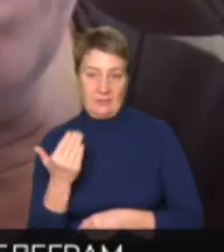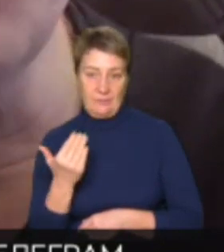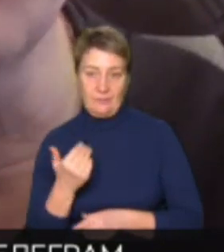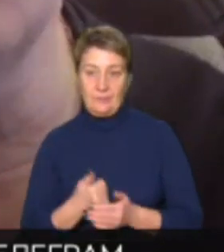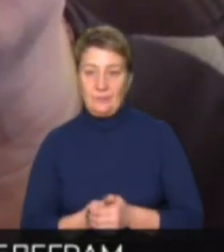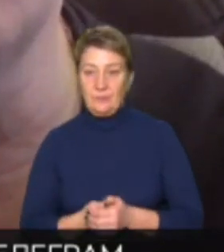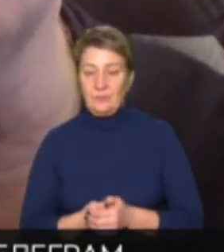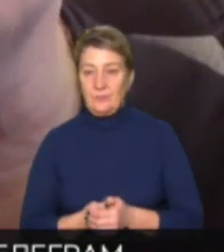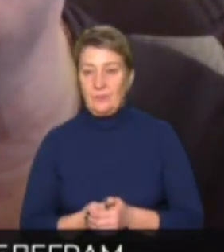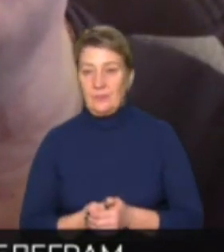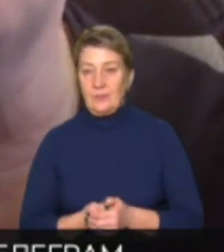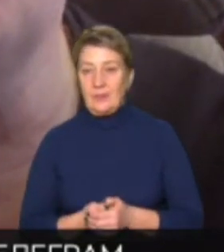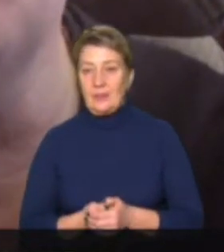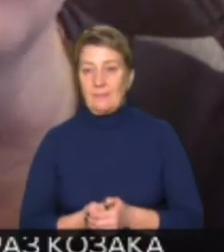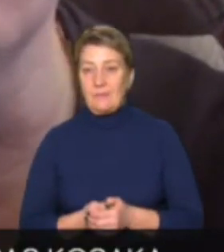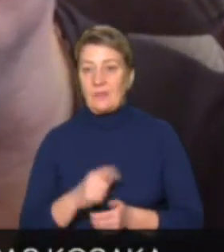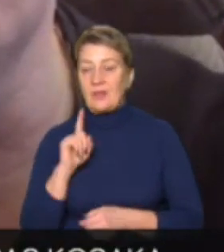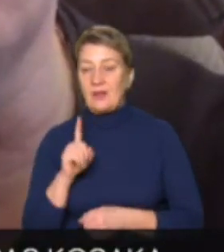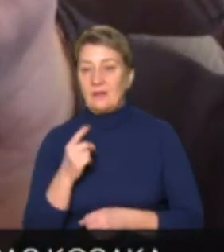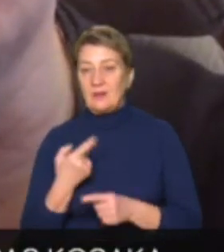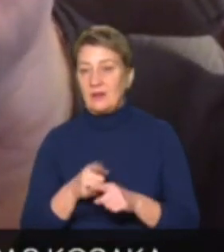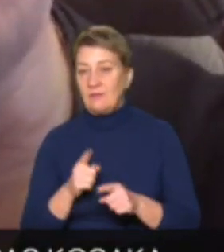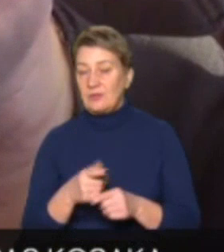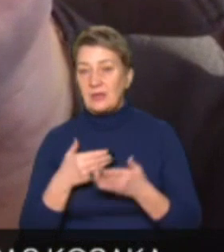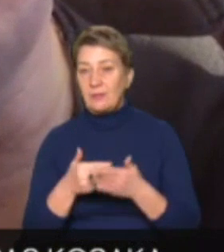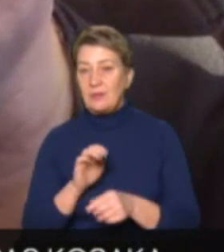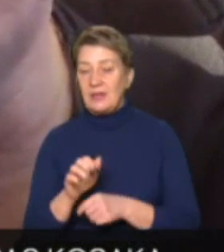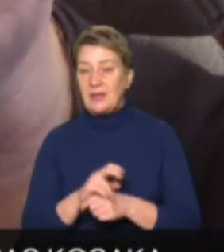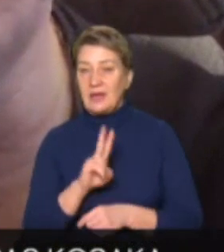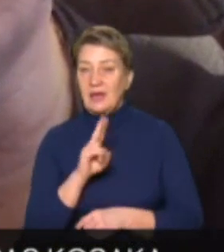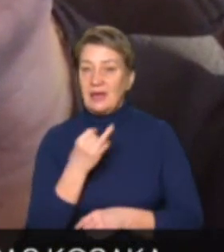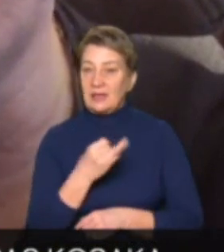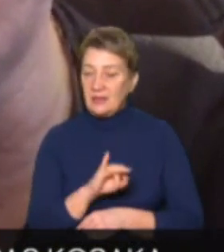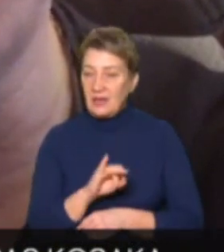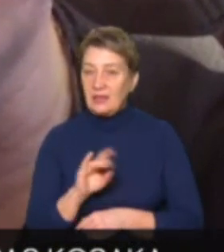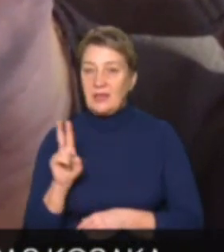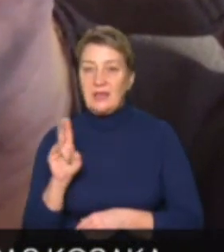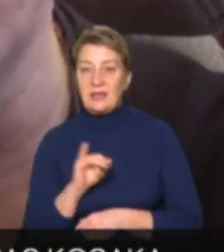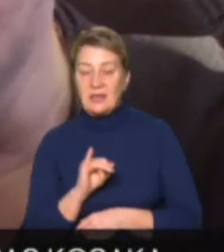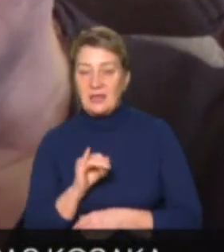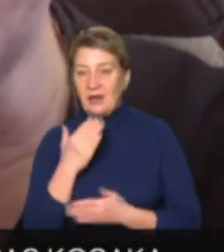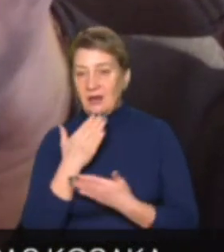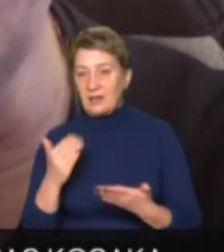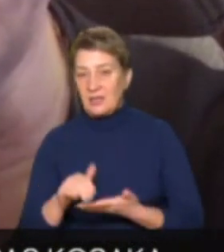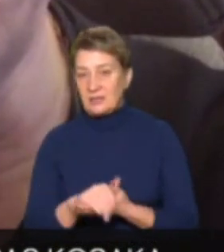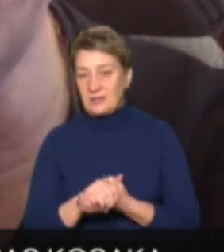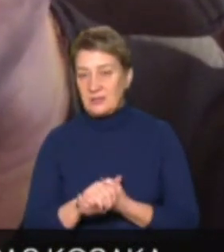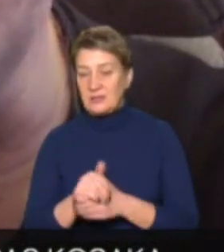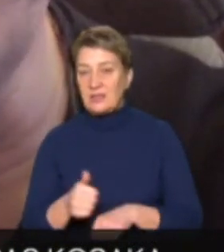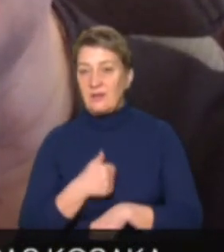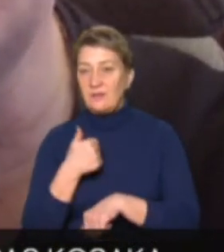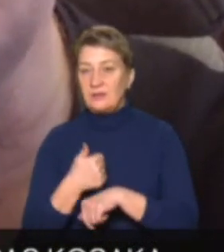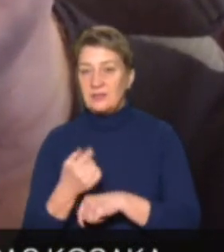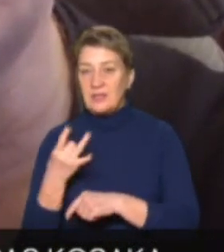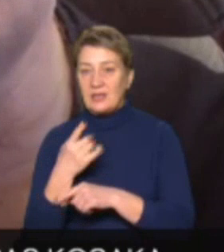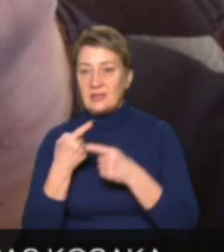двох мамок, теля двох мамок ССР, Китай і Радянський Союз. В основному ракетні